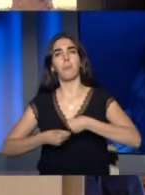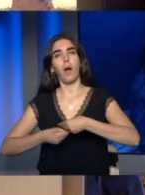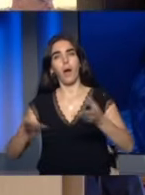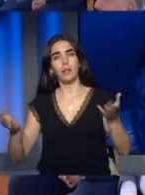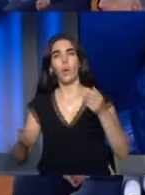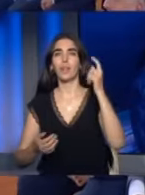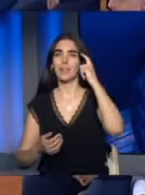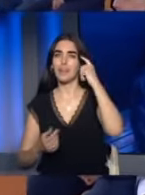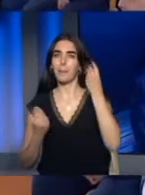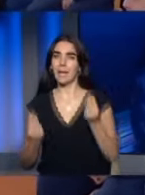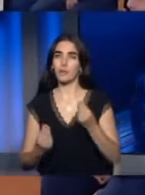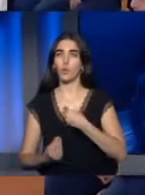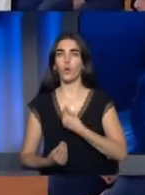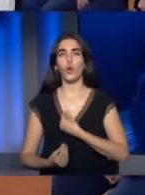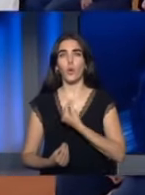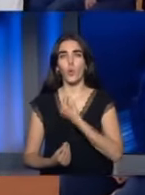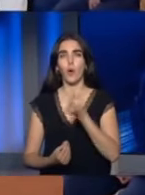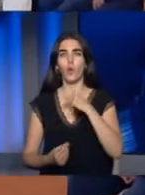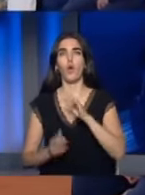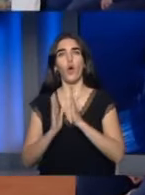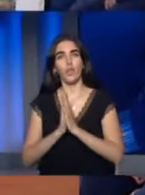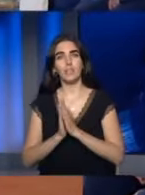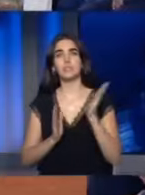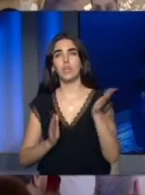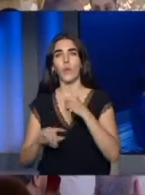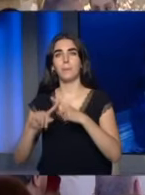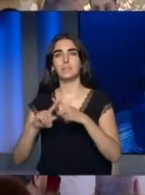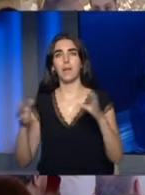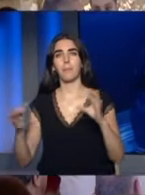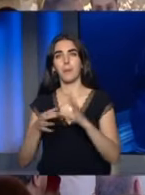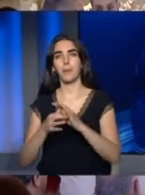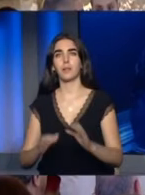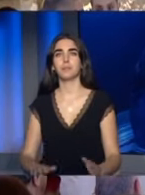نجم على معاني العطاء والضمير والروح القدس وقيم